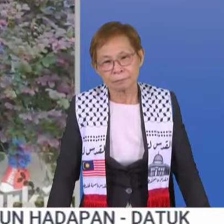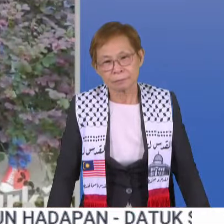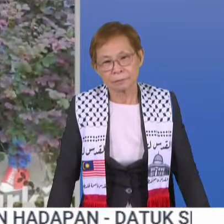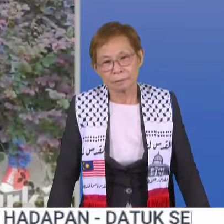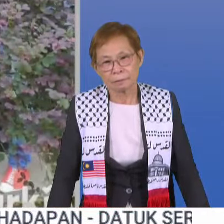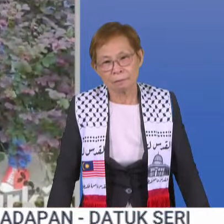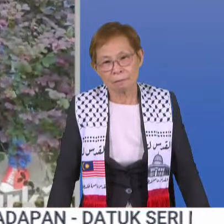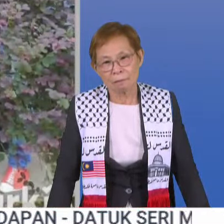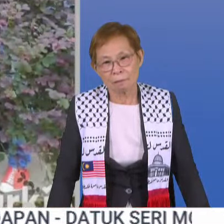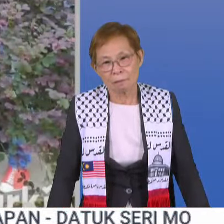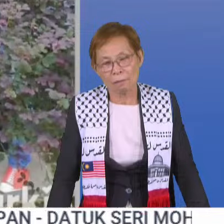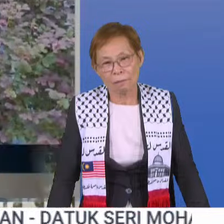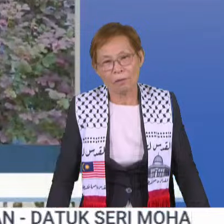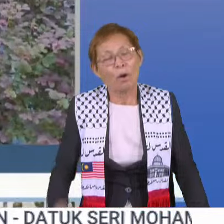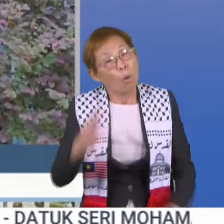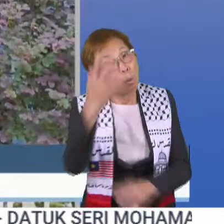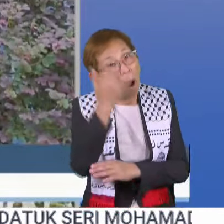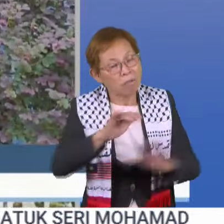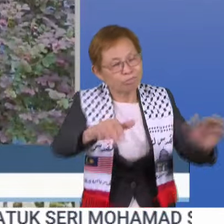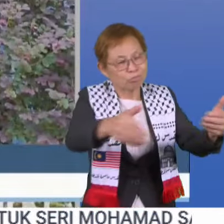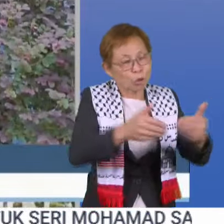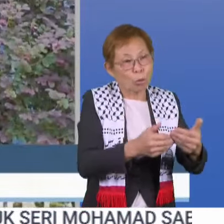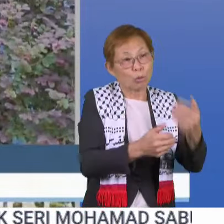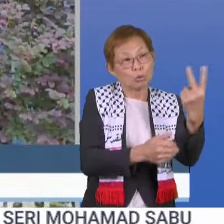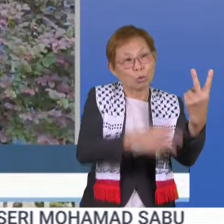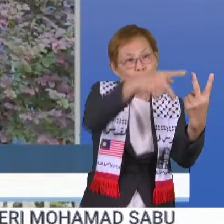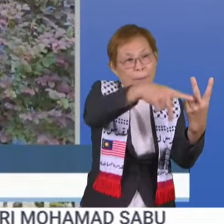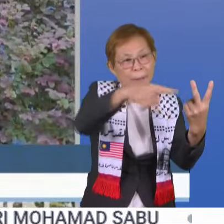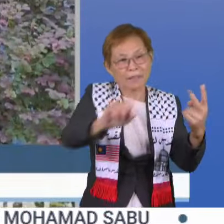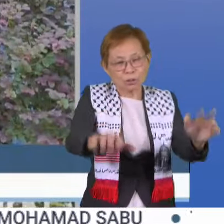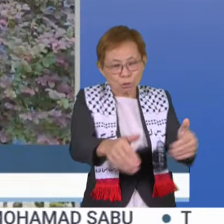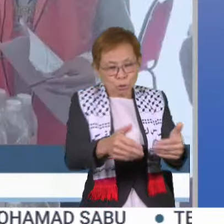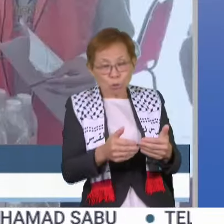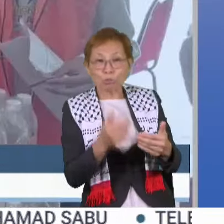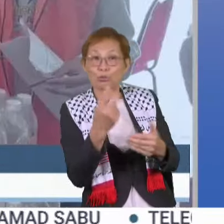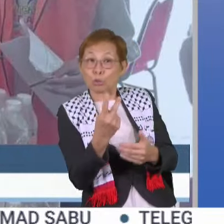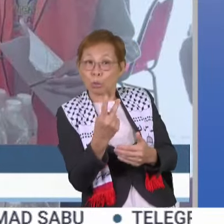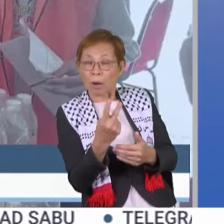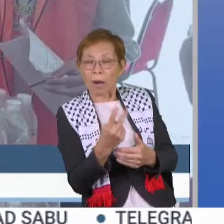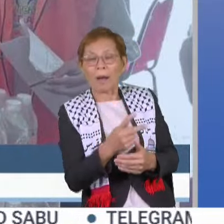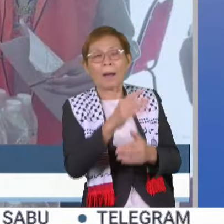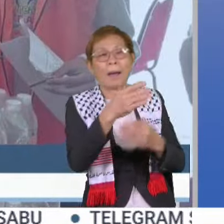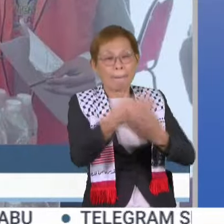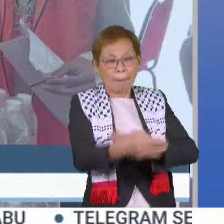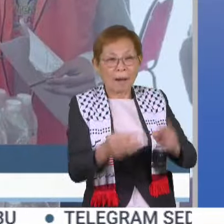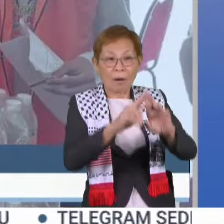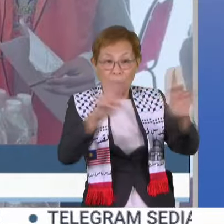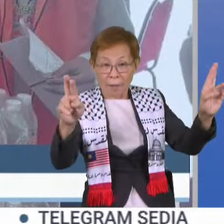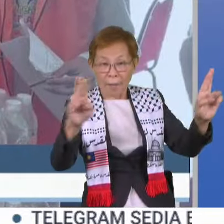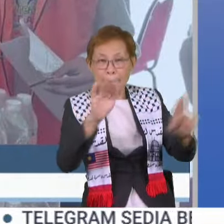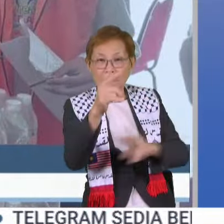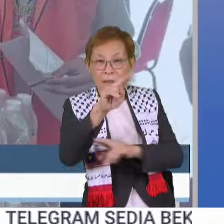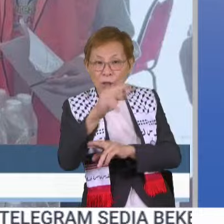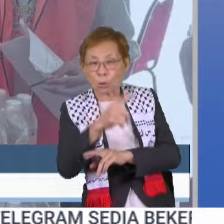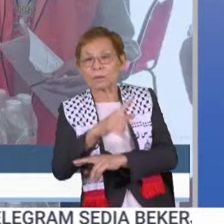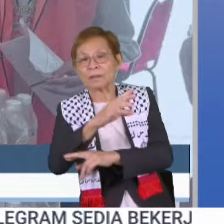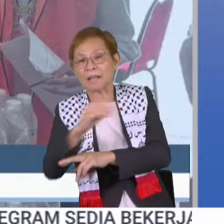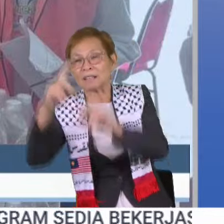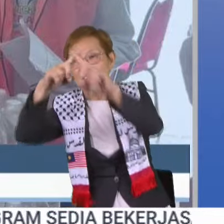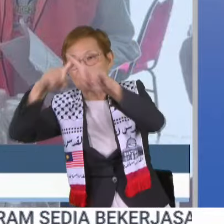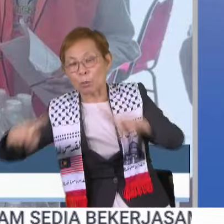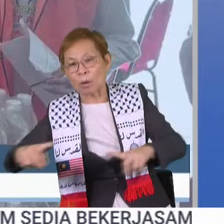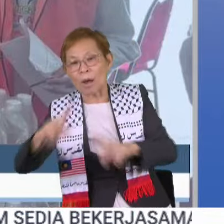tadi ini berikutan penutupan dua buah pusat pemindahan sementara PPS iaitu Balai Raya betong Kampung betong kenawit dan